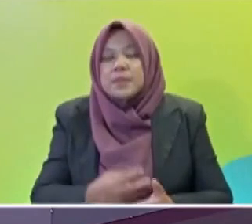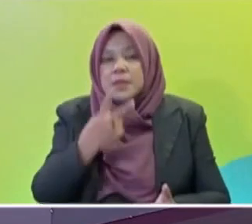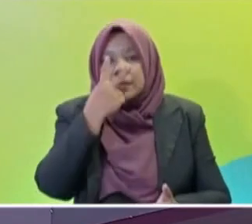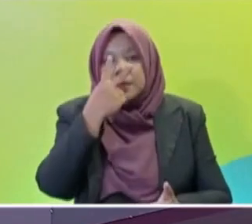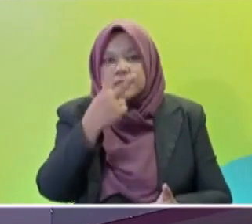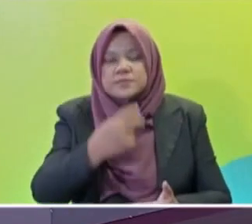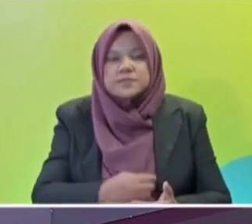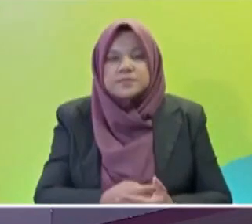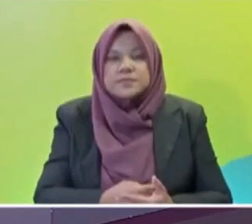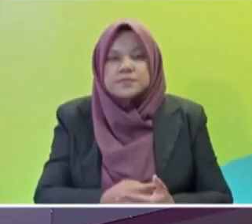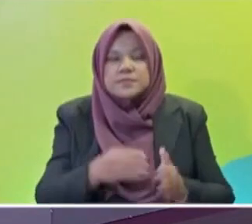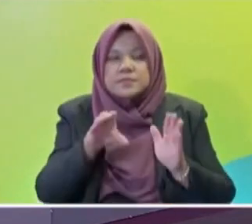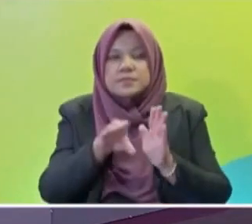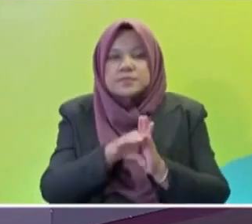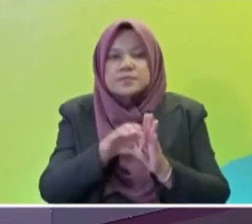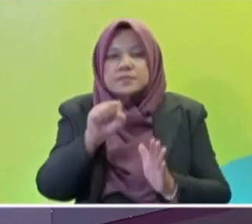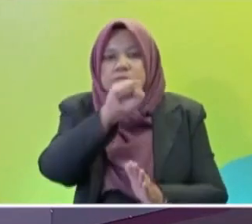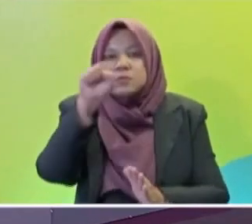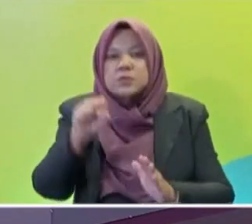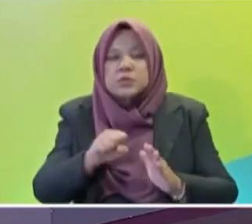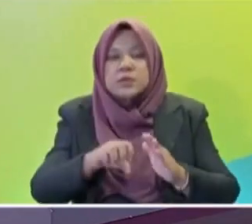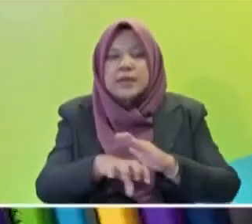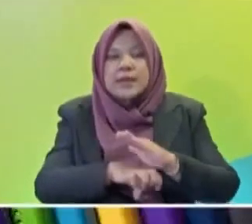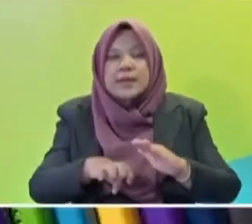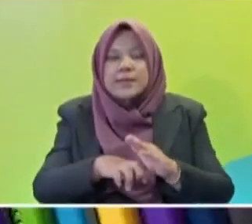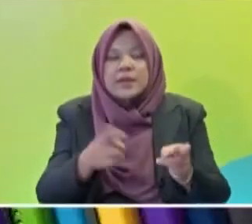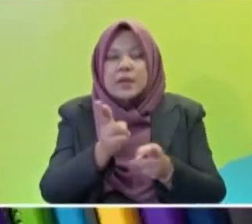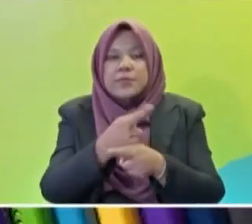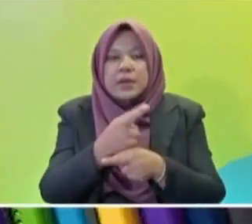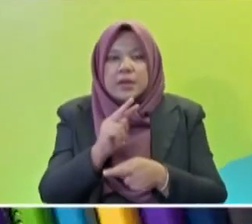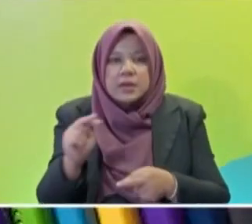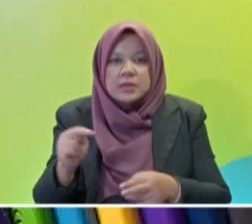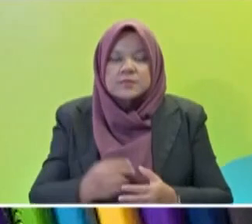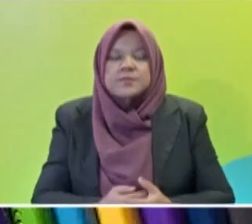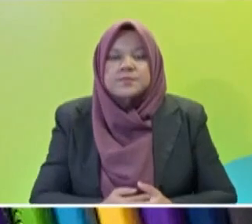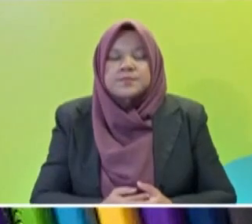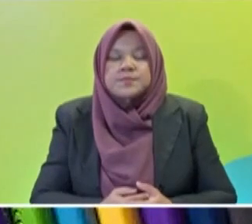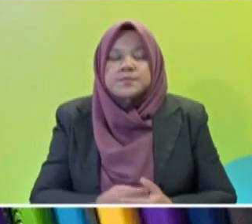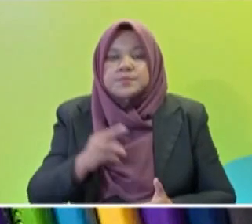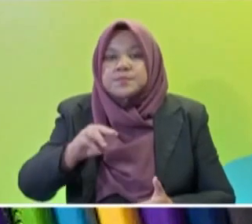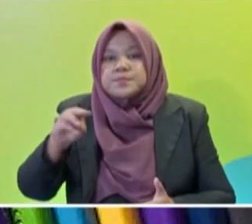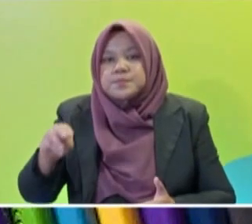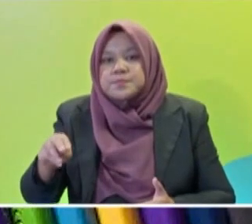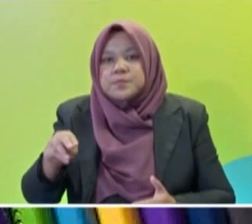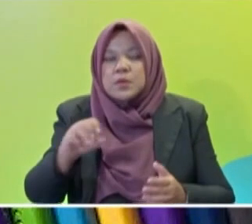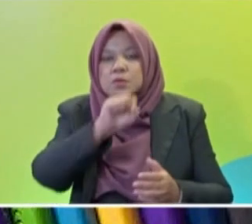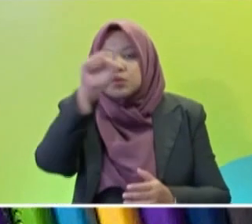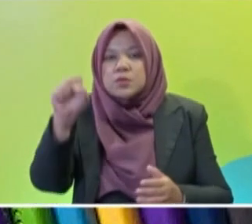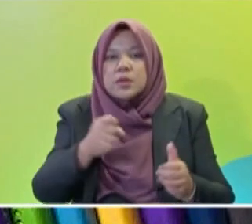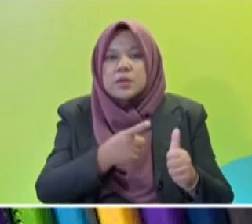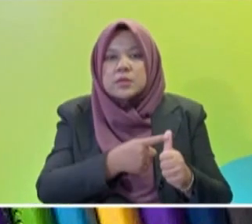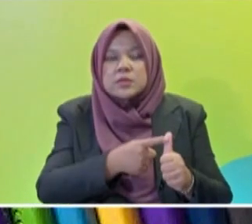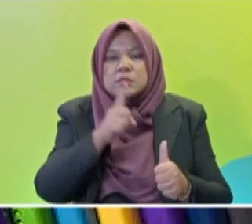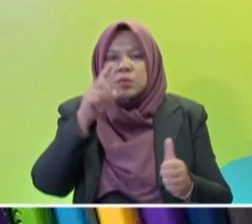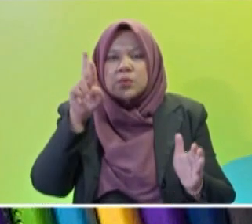contoh soal dan untuk Element rekaan oke baiklah yang pertama Raja 1